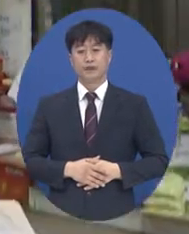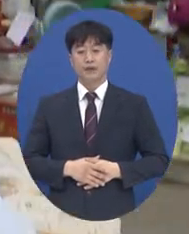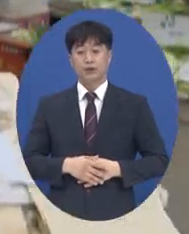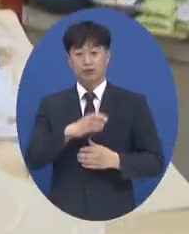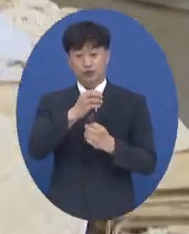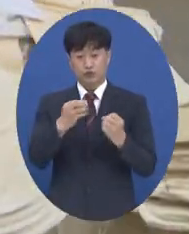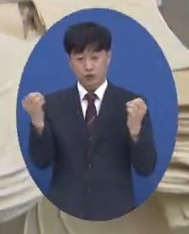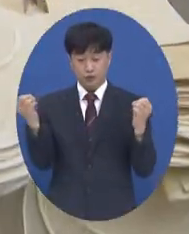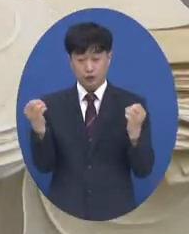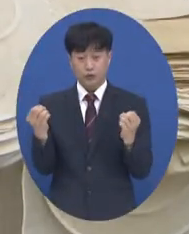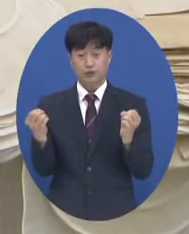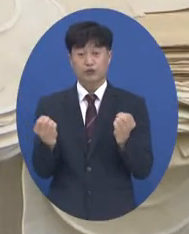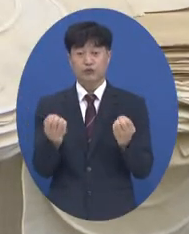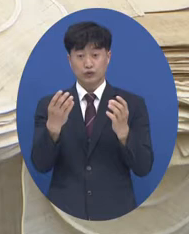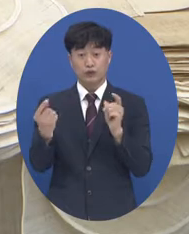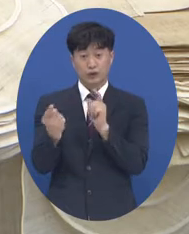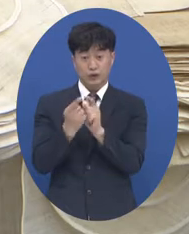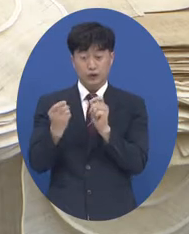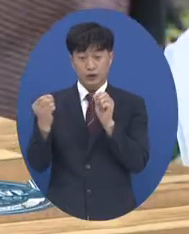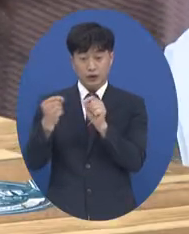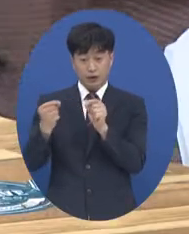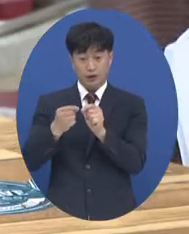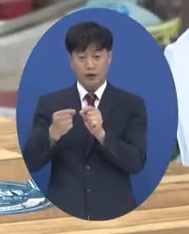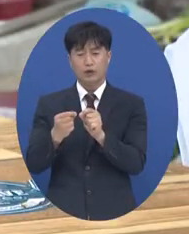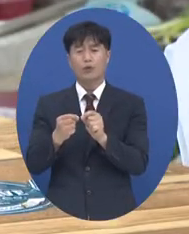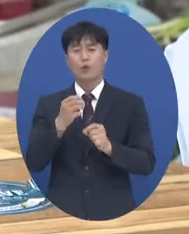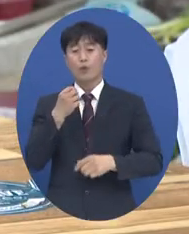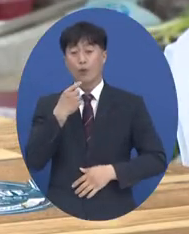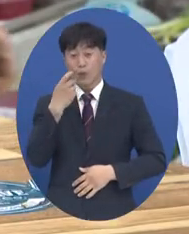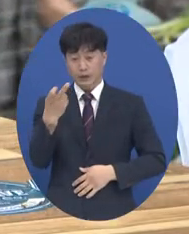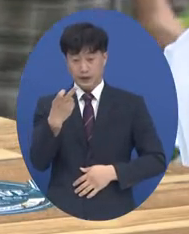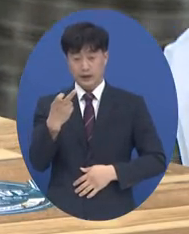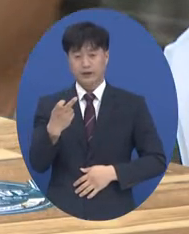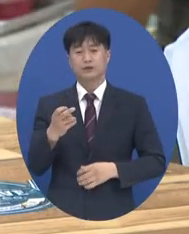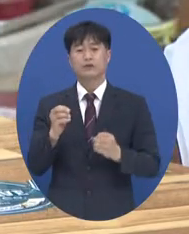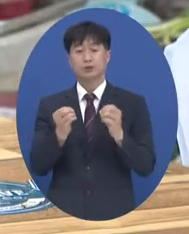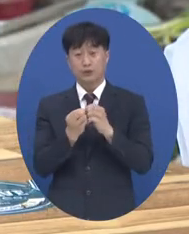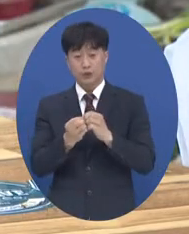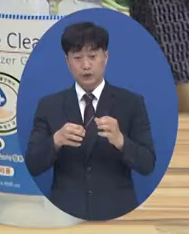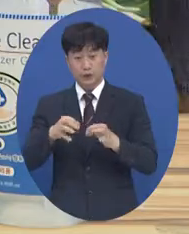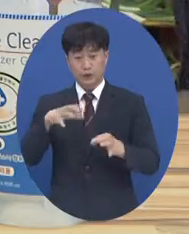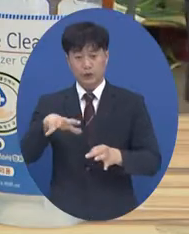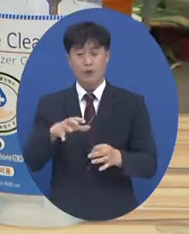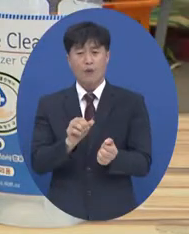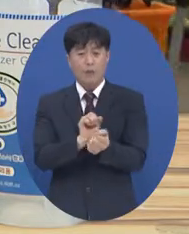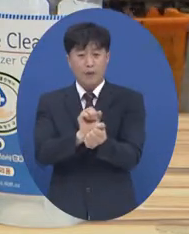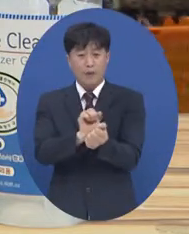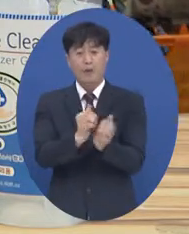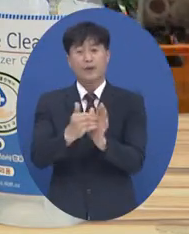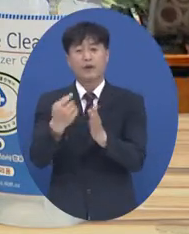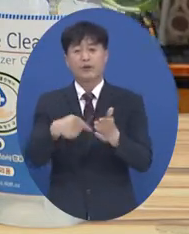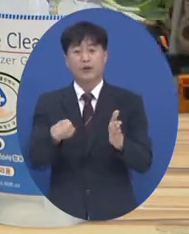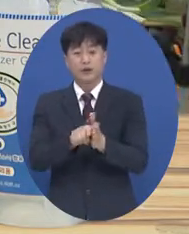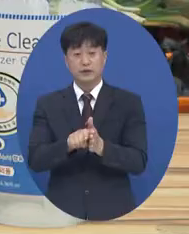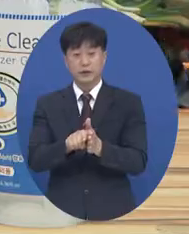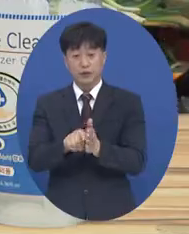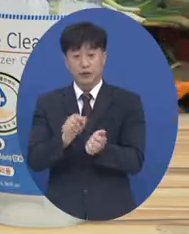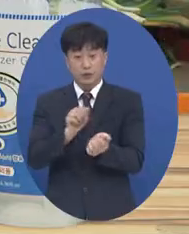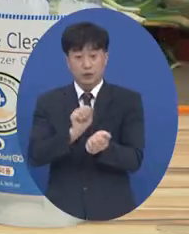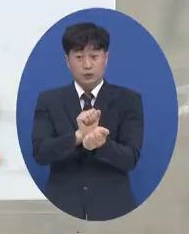추석을 앞둔 오산의 한 전통시장. 코로나19 감염을 예방하기 위해 시장 곳곳에는 손소독제가 비치돼